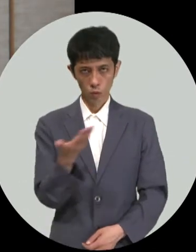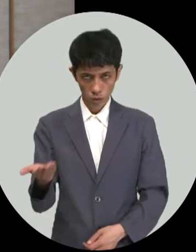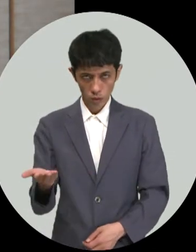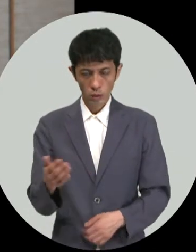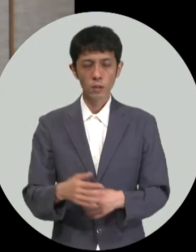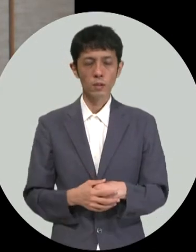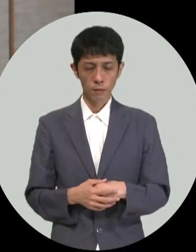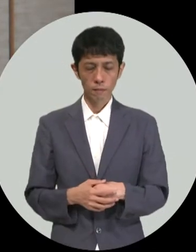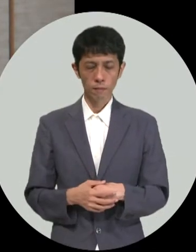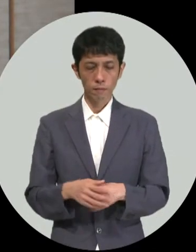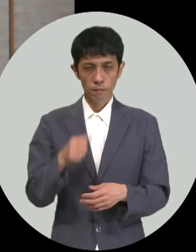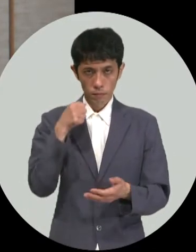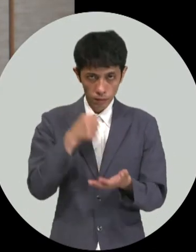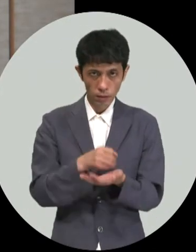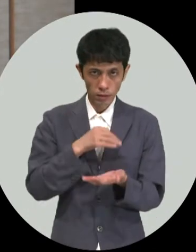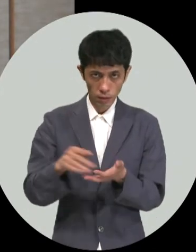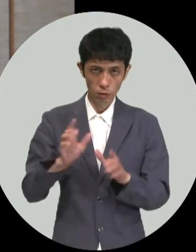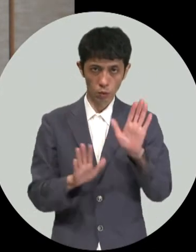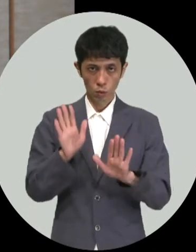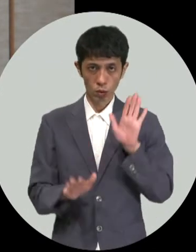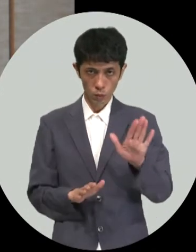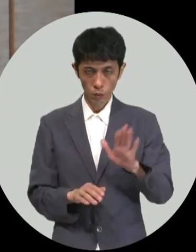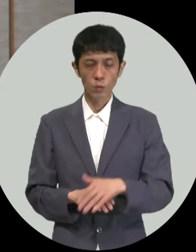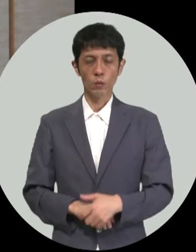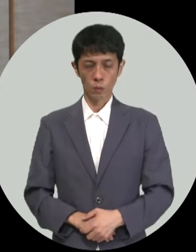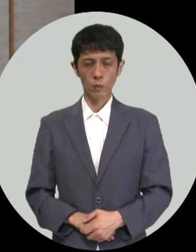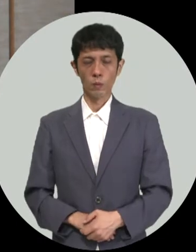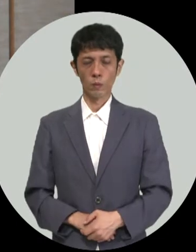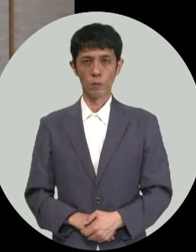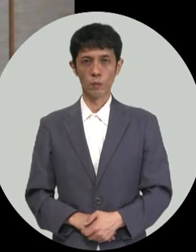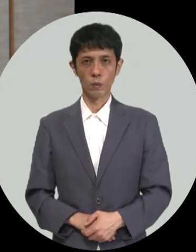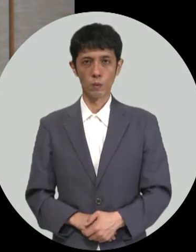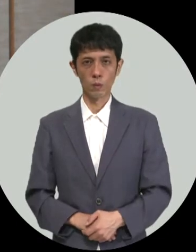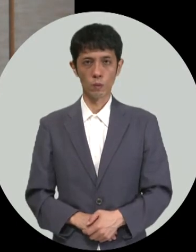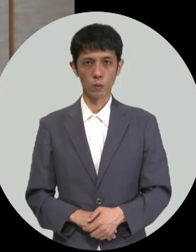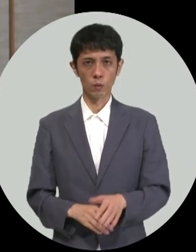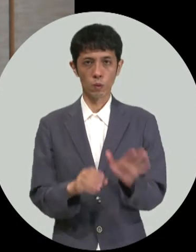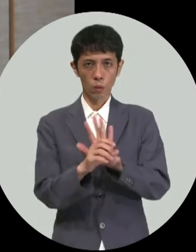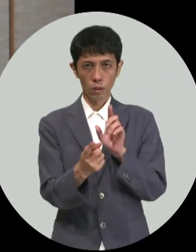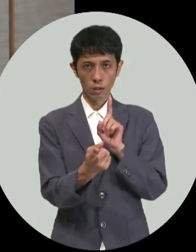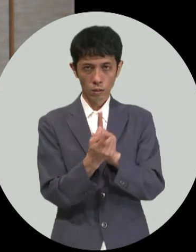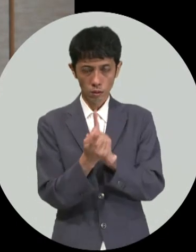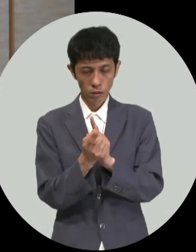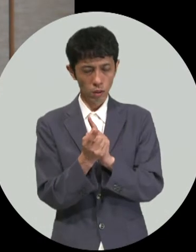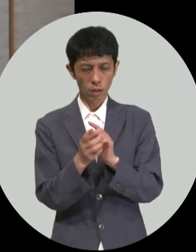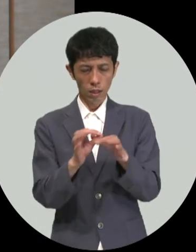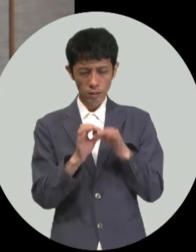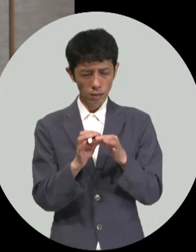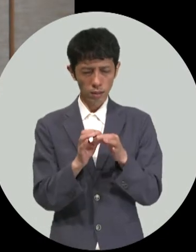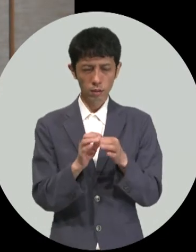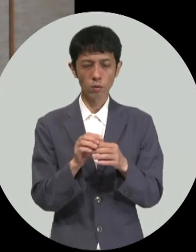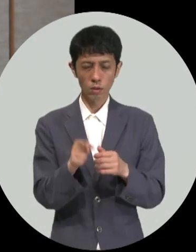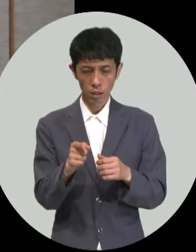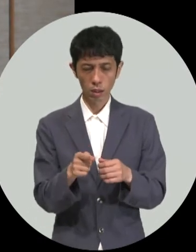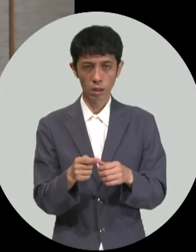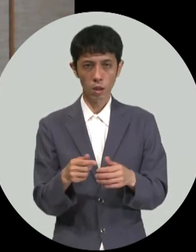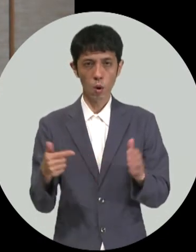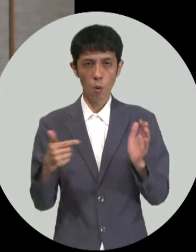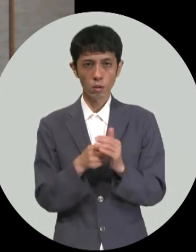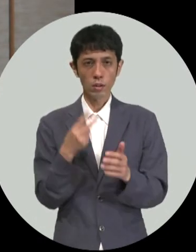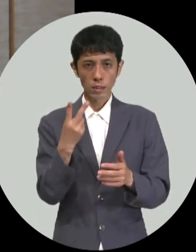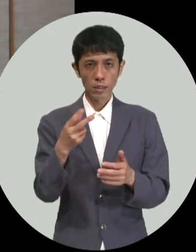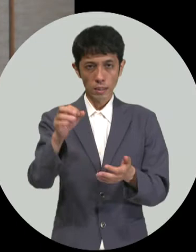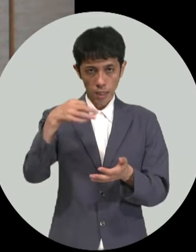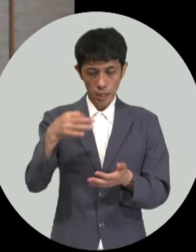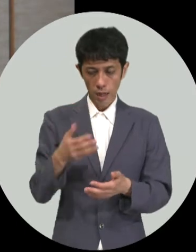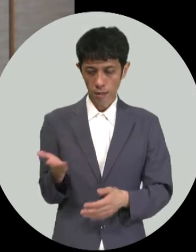不正決算の状況についてでございます。新型コロナウイルス感染症の影響によりまして、法人二税が約110